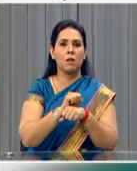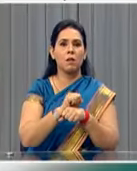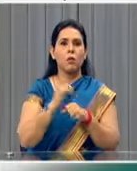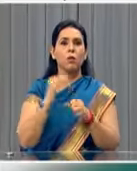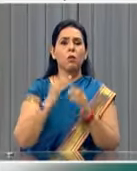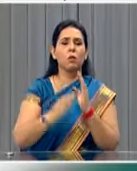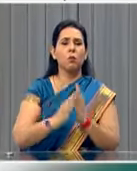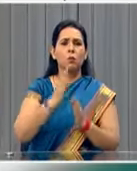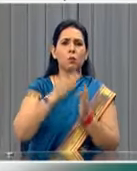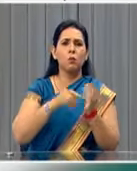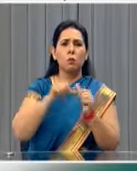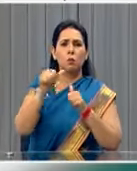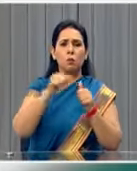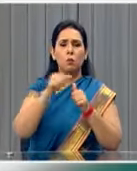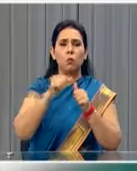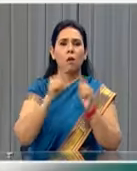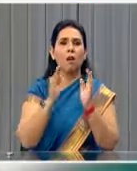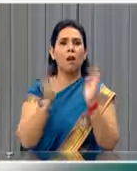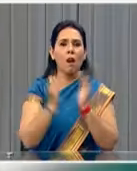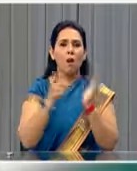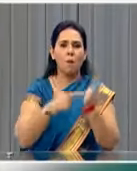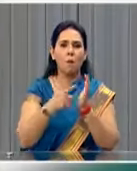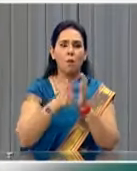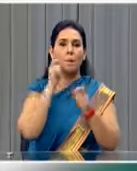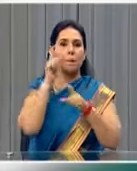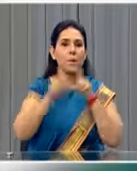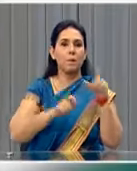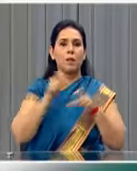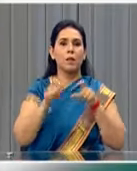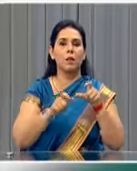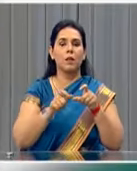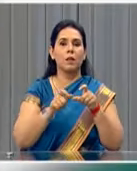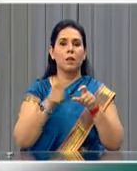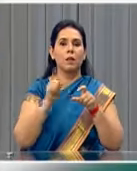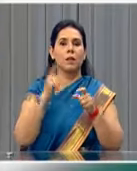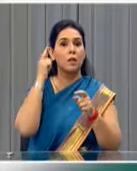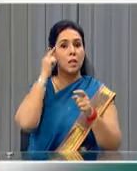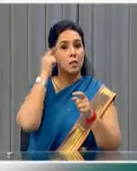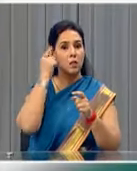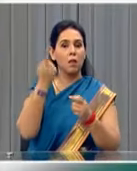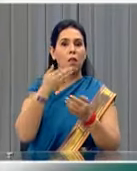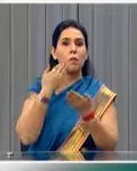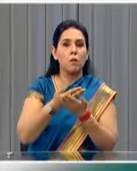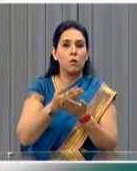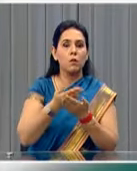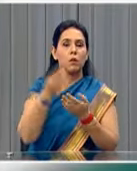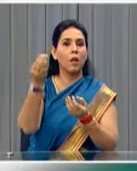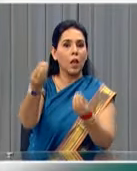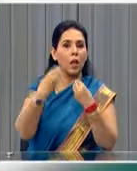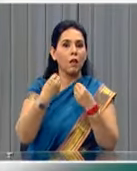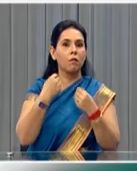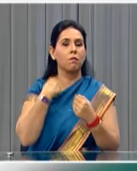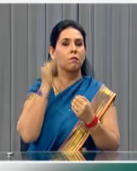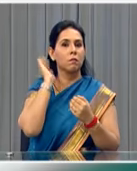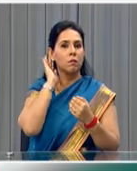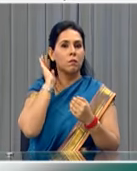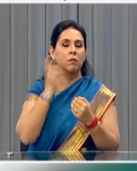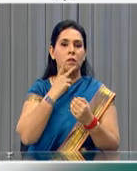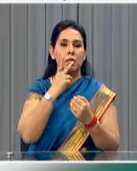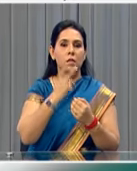दूर सुदूर गांवों में बैठे हुए लोगों के भी सुझाव हमें मिलते रहे हैं, और